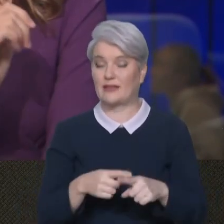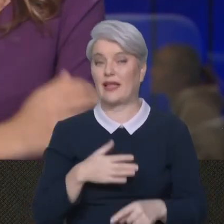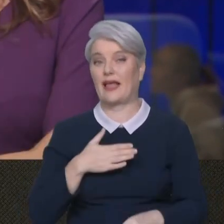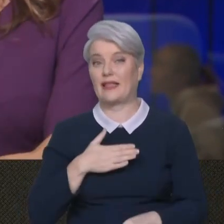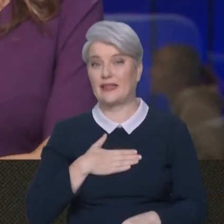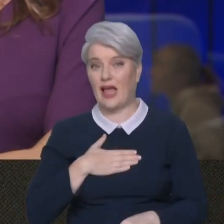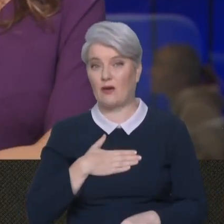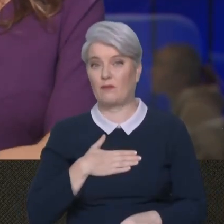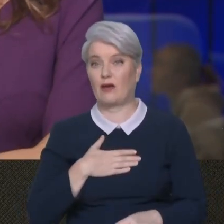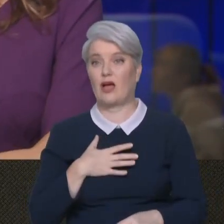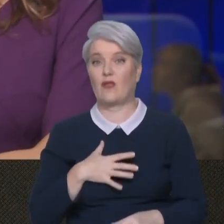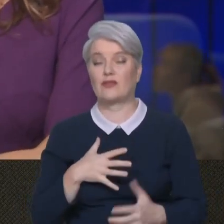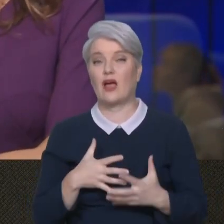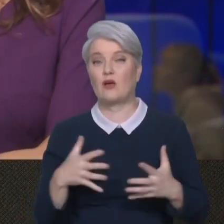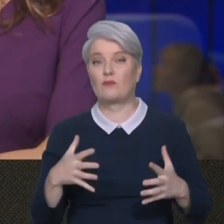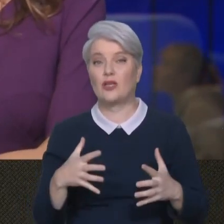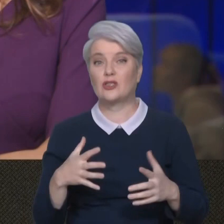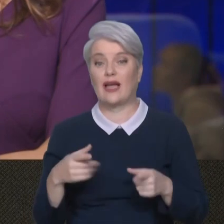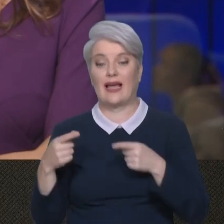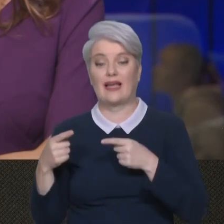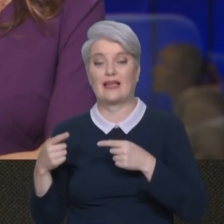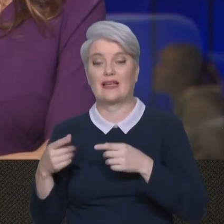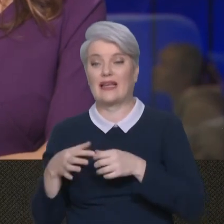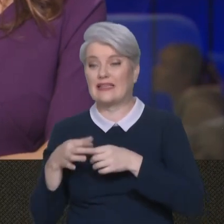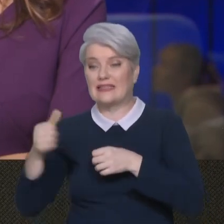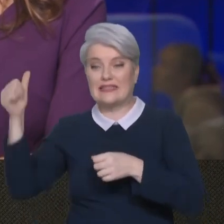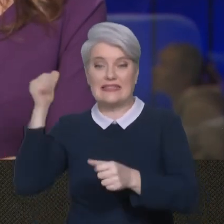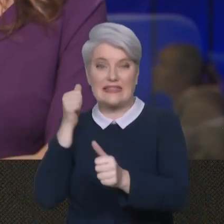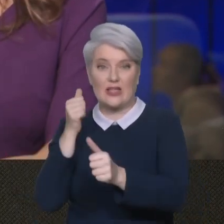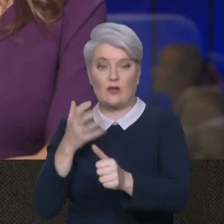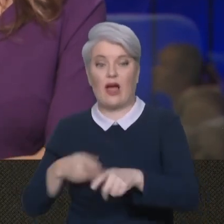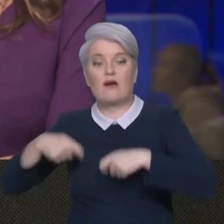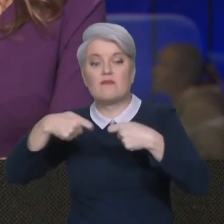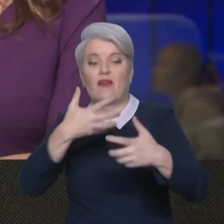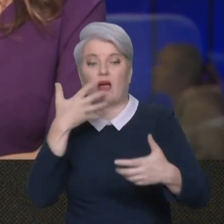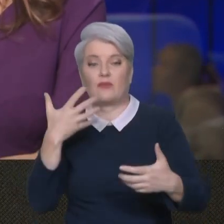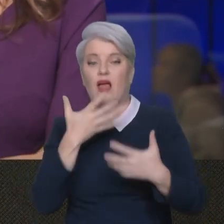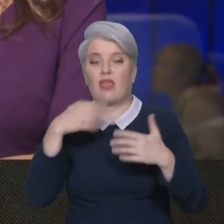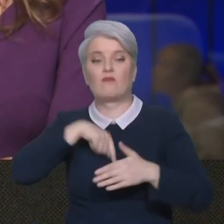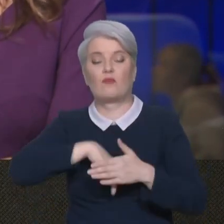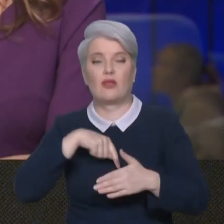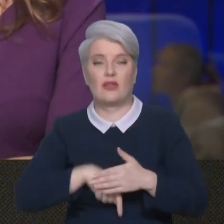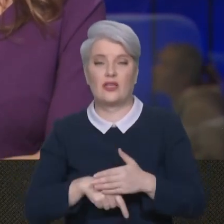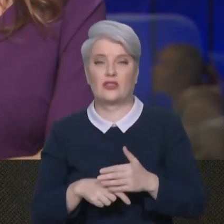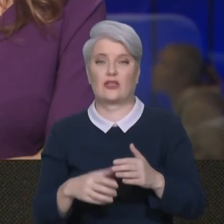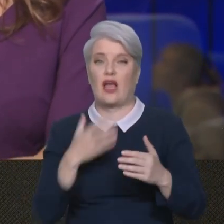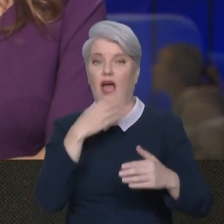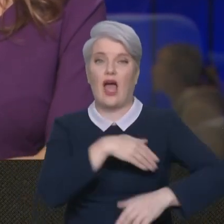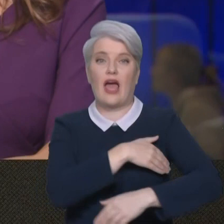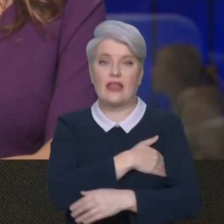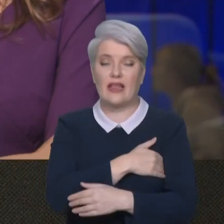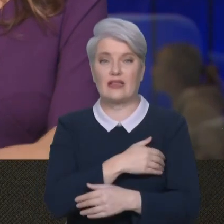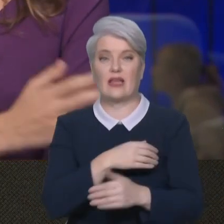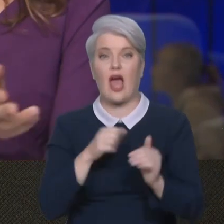тилу доведеться більше подбати про наших захисників, яким потрібні теплі речі, термобілизна, грілки, окопні свічки, а не про те, що